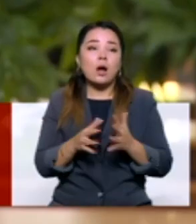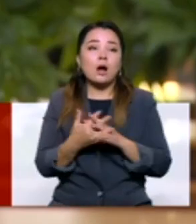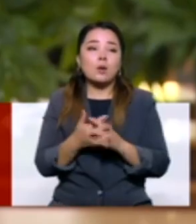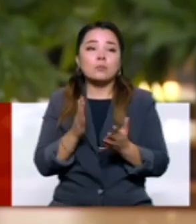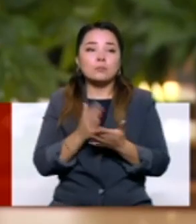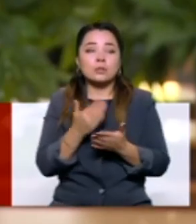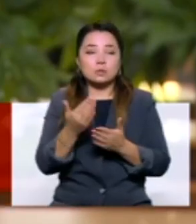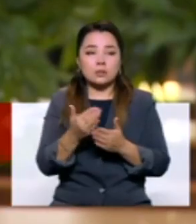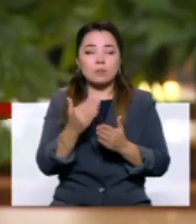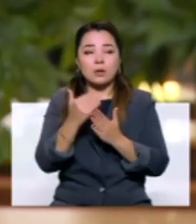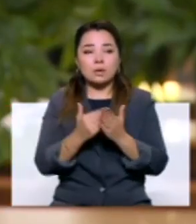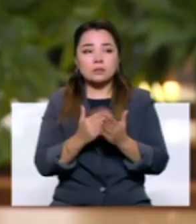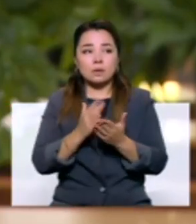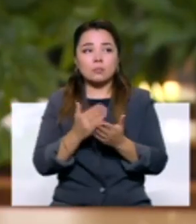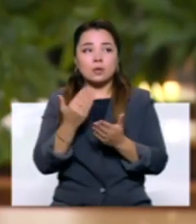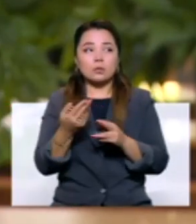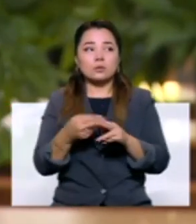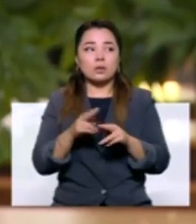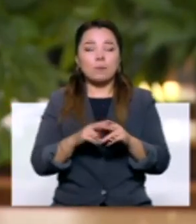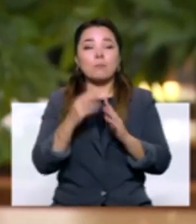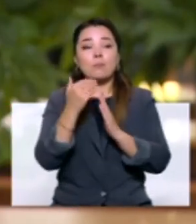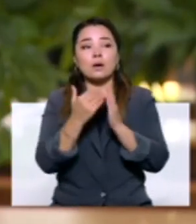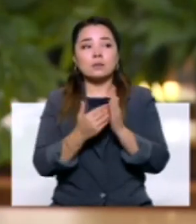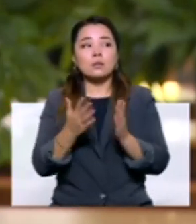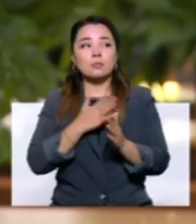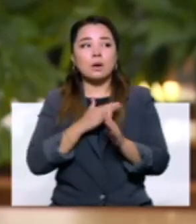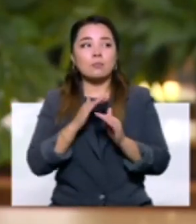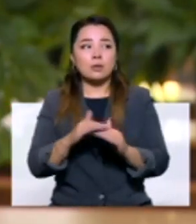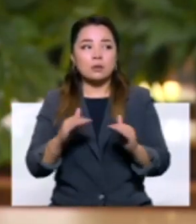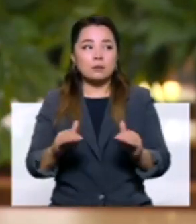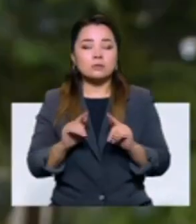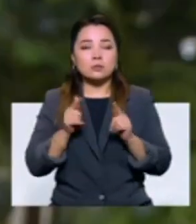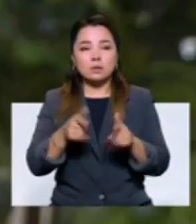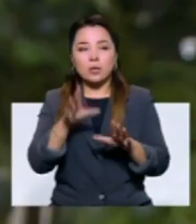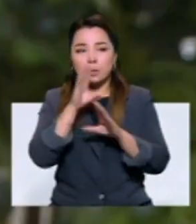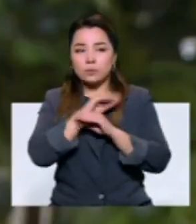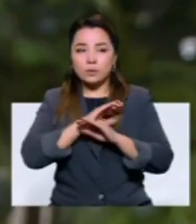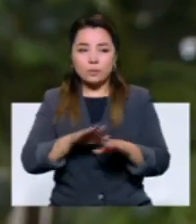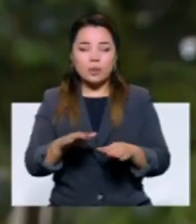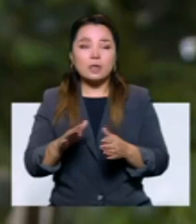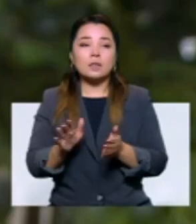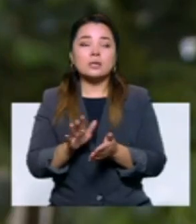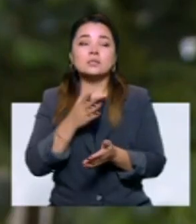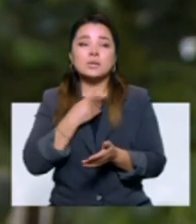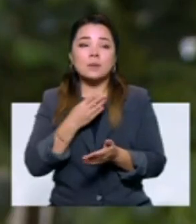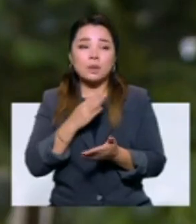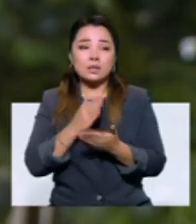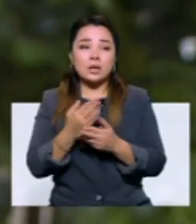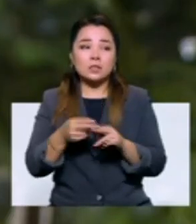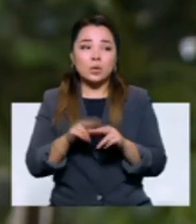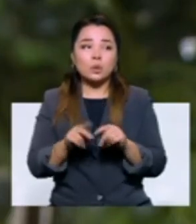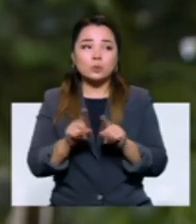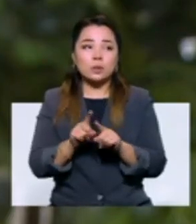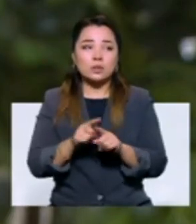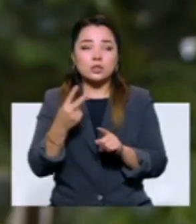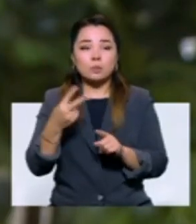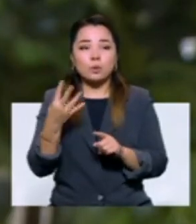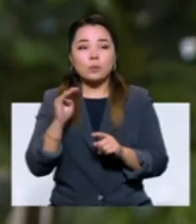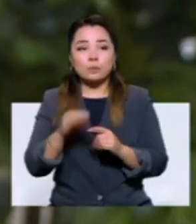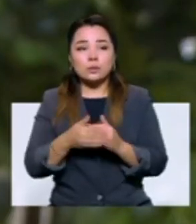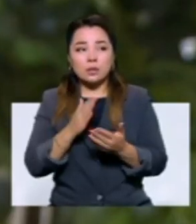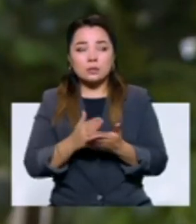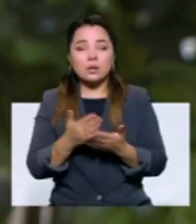деген бағдарлама бар. Сол бағдарламаға біздің балдар кірмей қалған. Стипендиясы бар болғаны 24 мың қазіргі таңда.